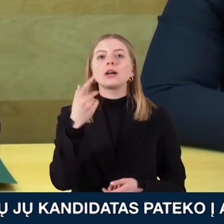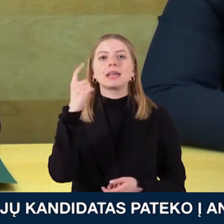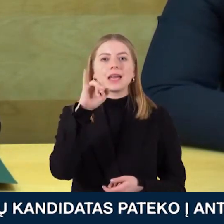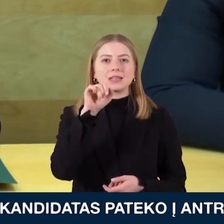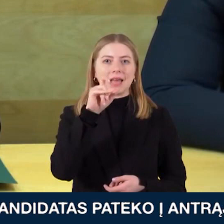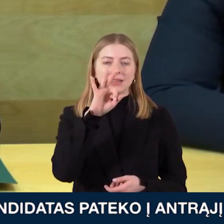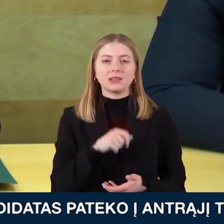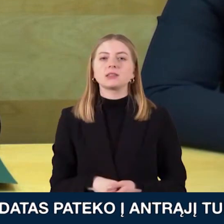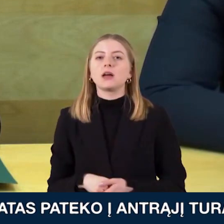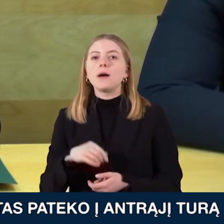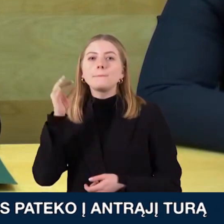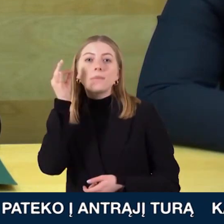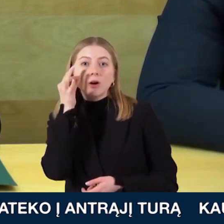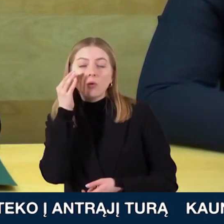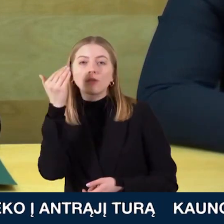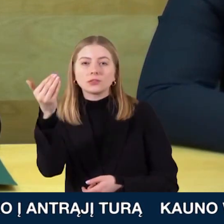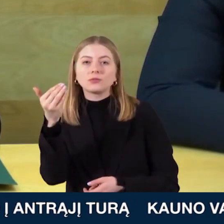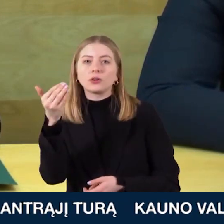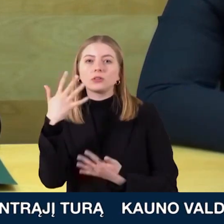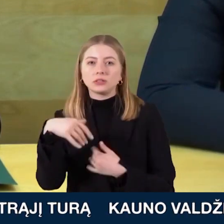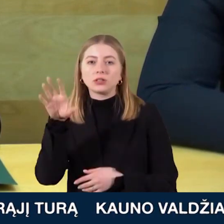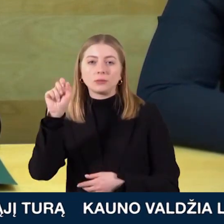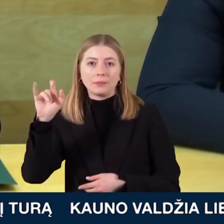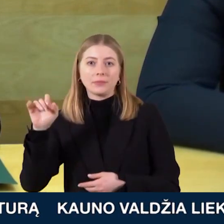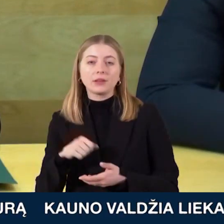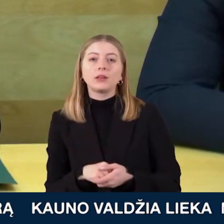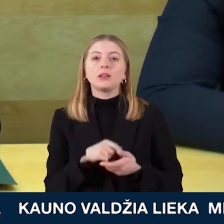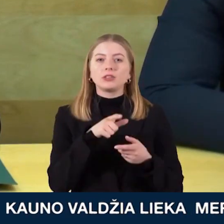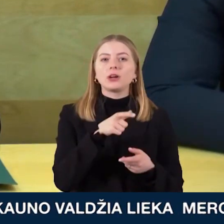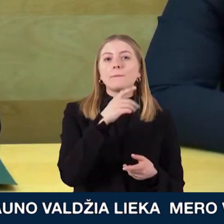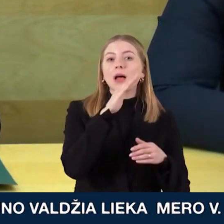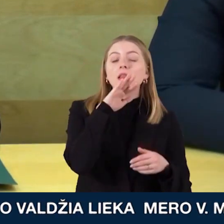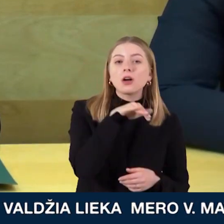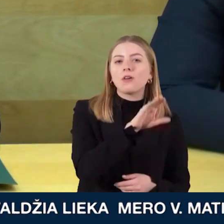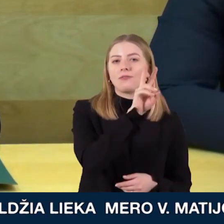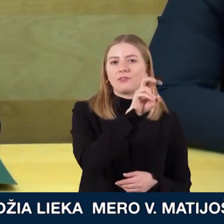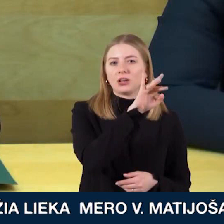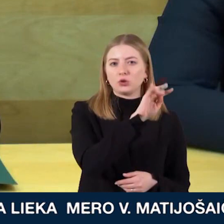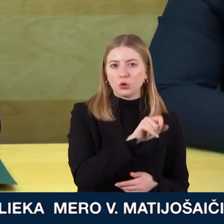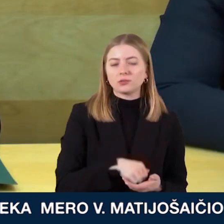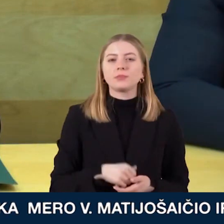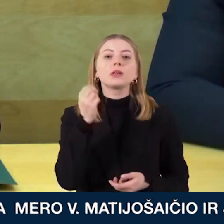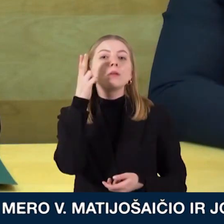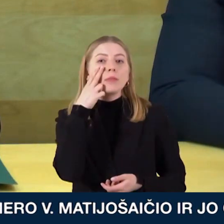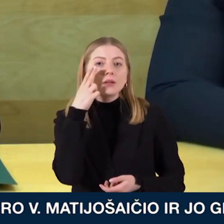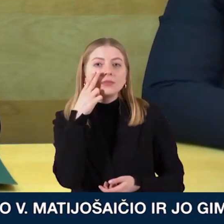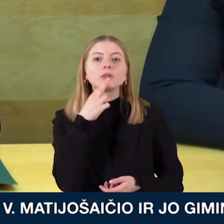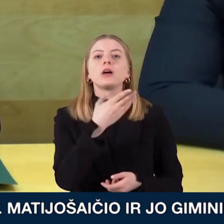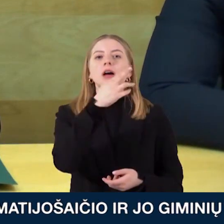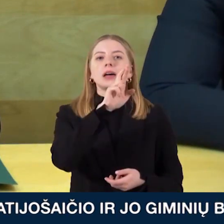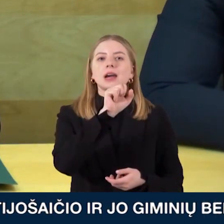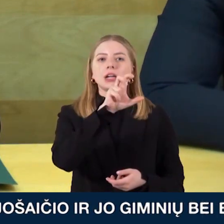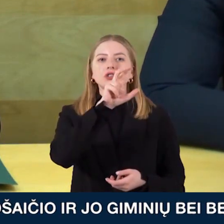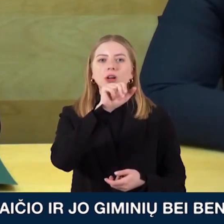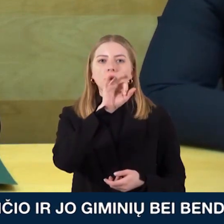rajone Saulius Margis, Palangos mieste Šarūnas Vaitkus, Panevėžio mieste Rytis Mykolas